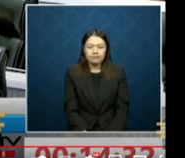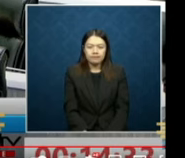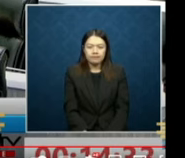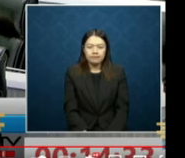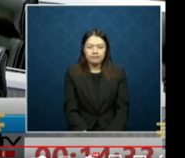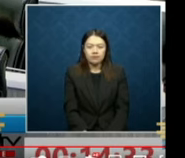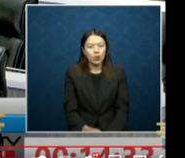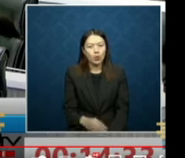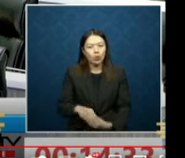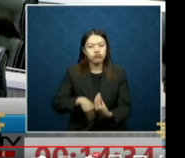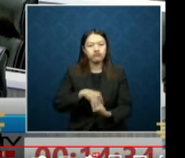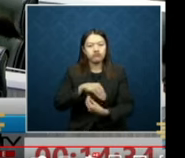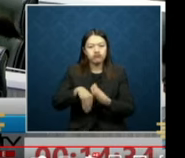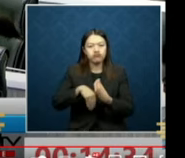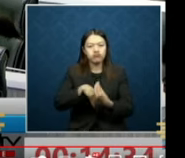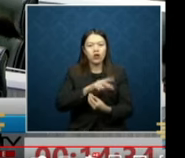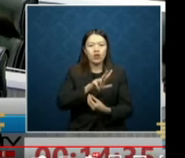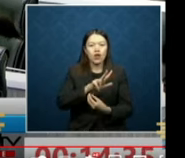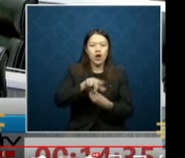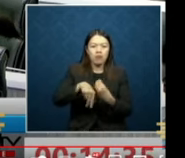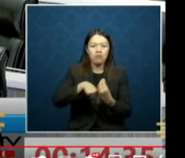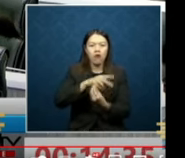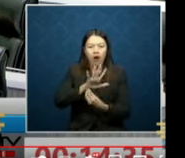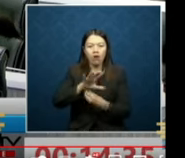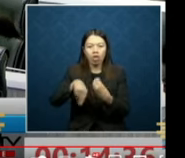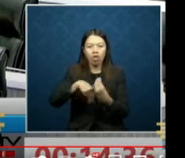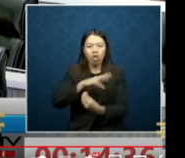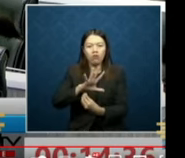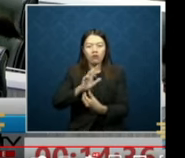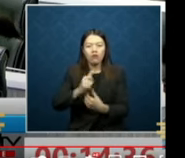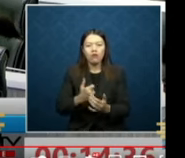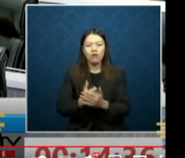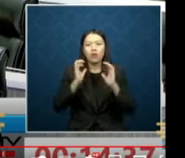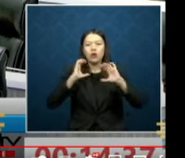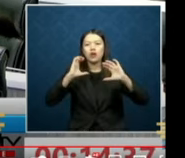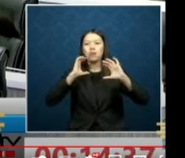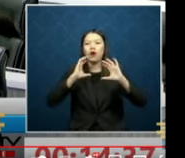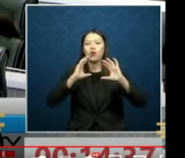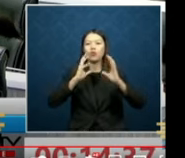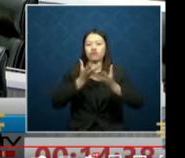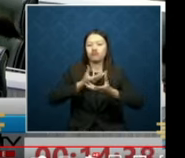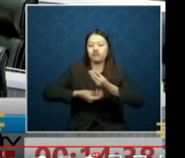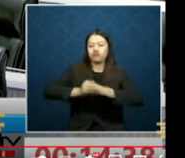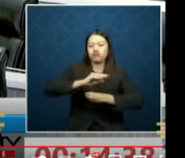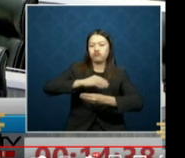อีกหลายรอบ 3-5 รอบรัฐบาลเองก็จะได้ผลตอบแทนคืนมา